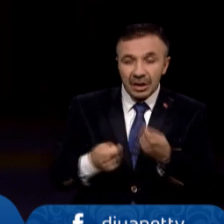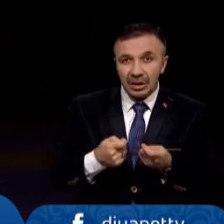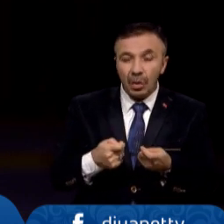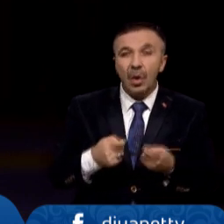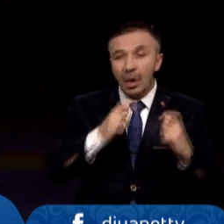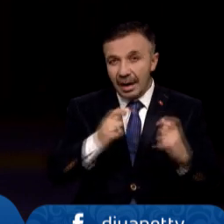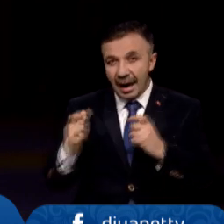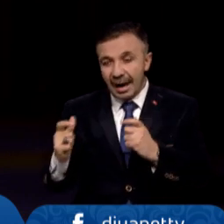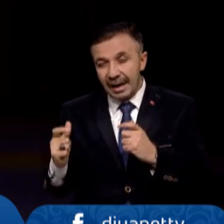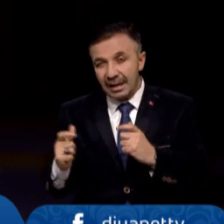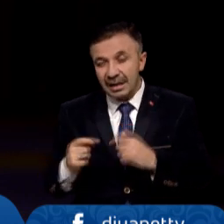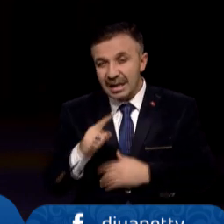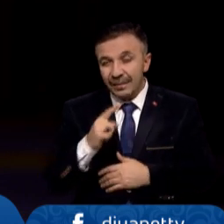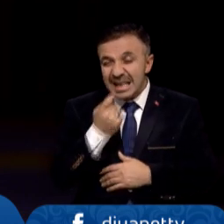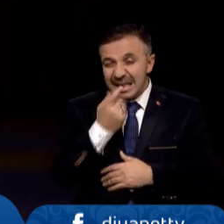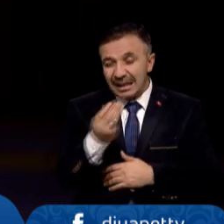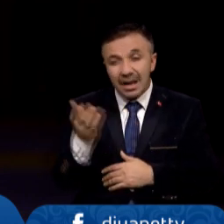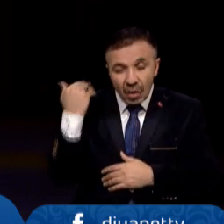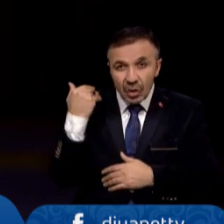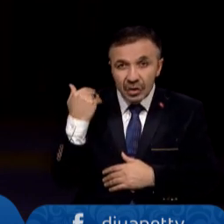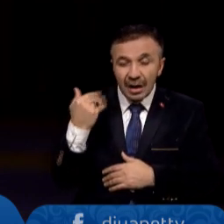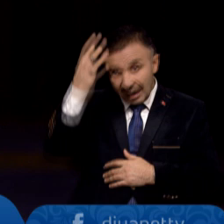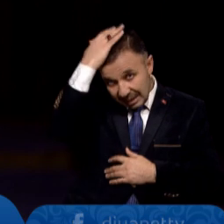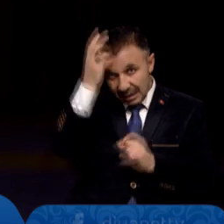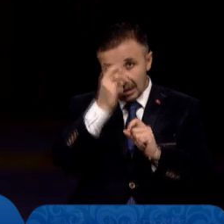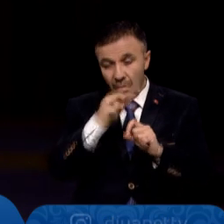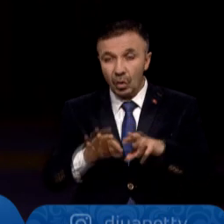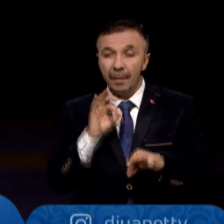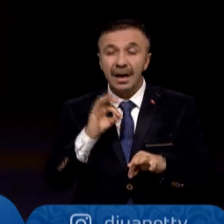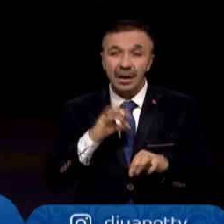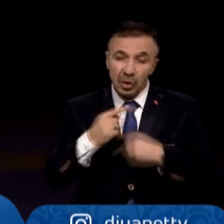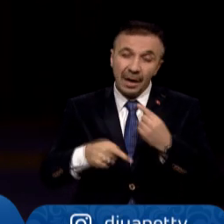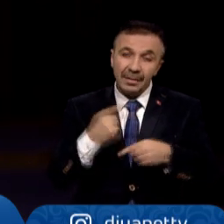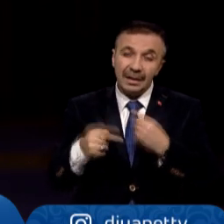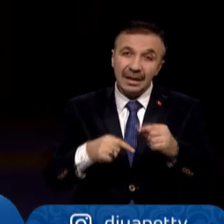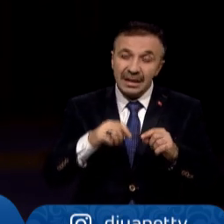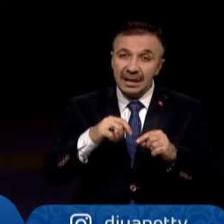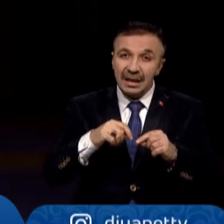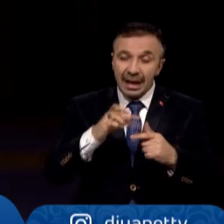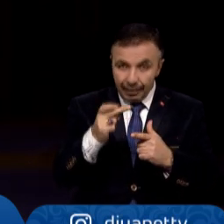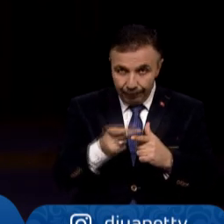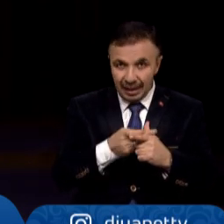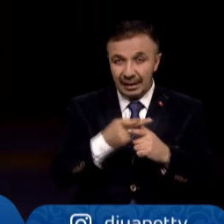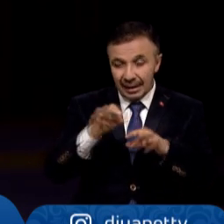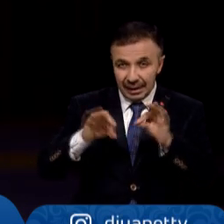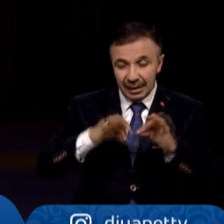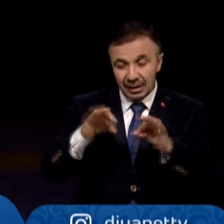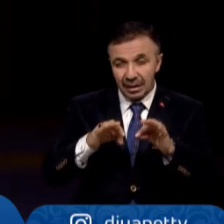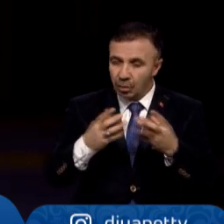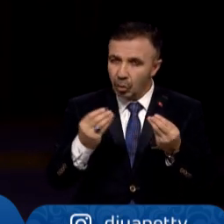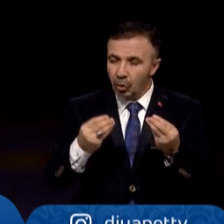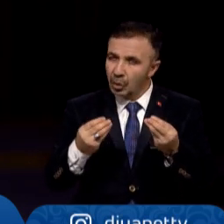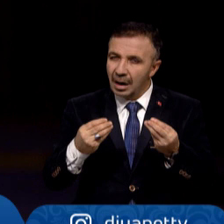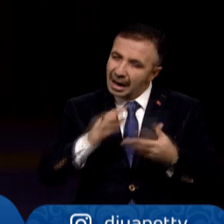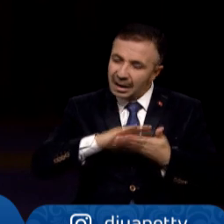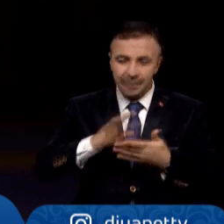yapan o şehirlerin yıllar önce Hazreti Ömer zamanında ki planlarını çıkarmaya çalışan bir hayli